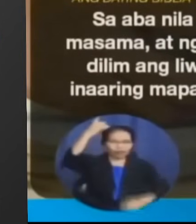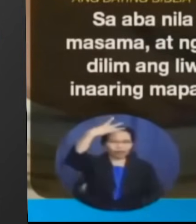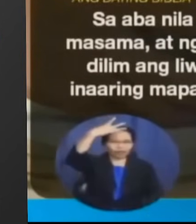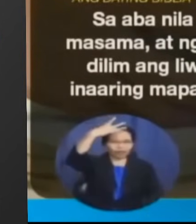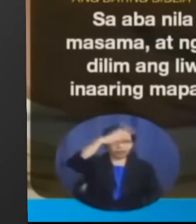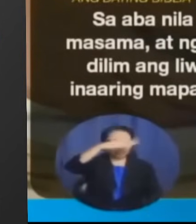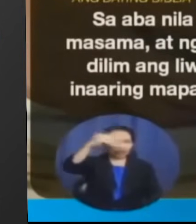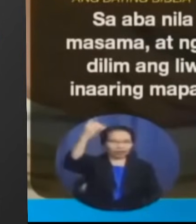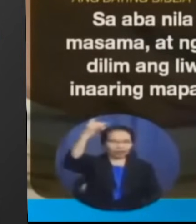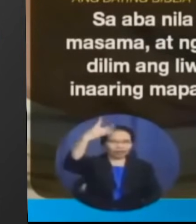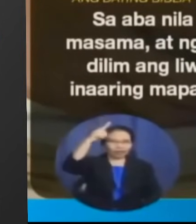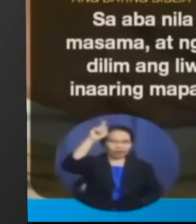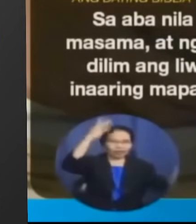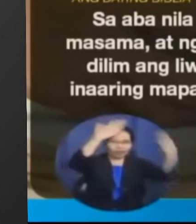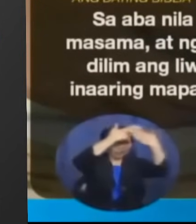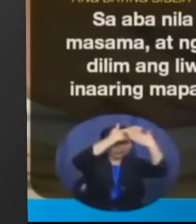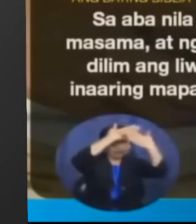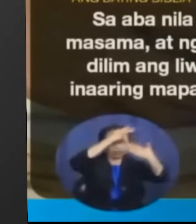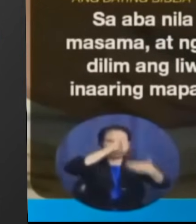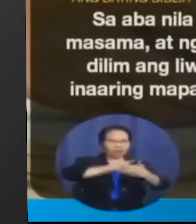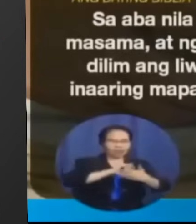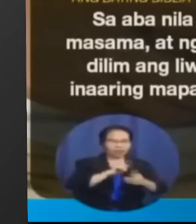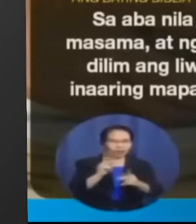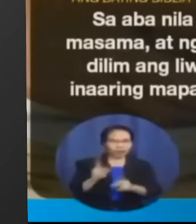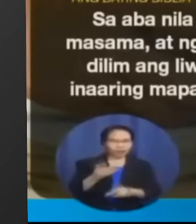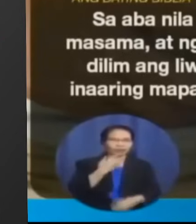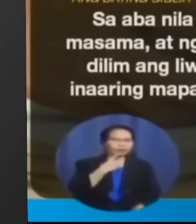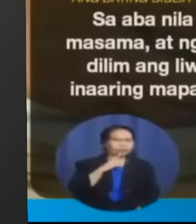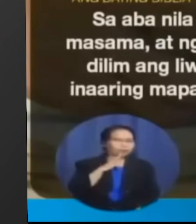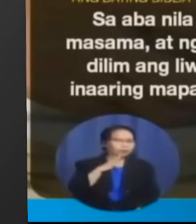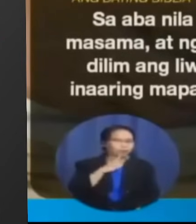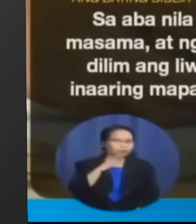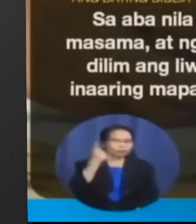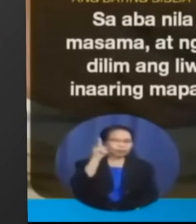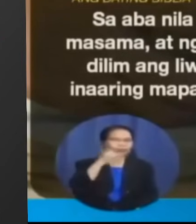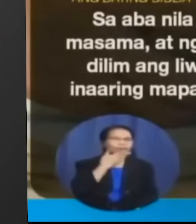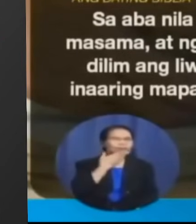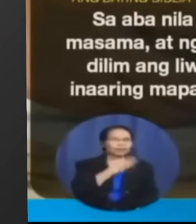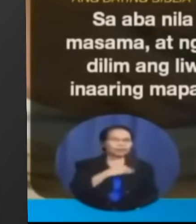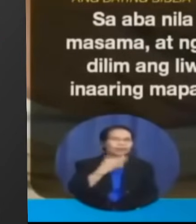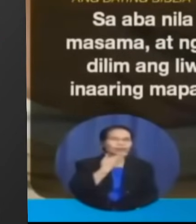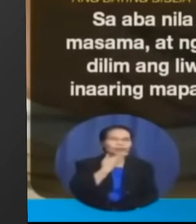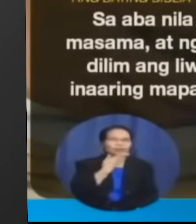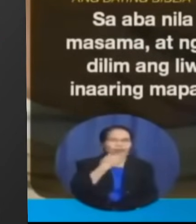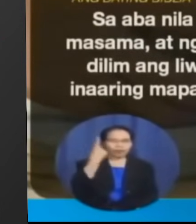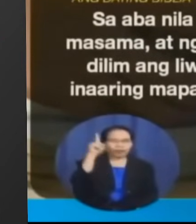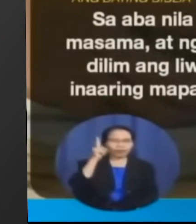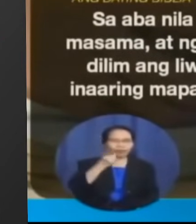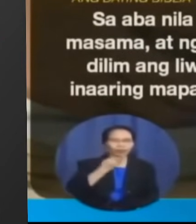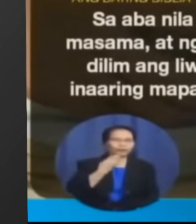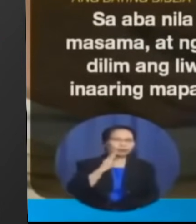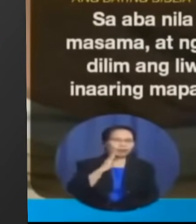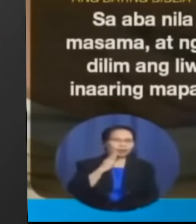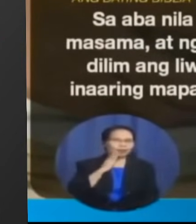ang liwanag, at liwanag ang dilim, na inaaring mapait ang matamis, at matamis